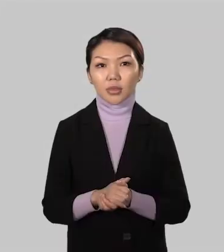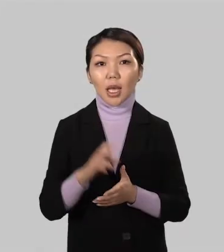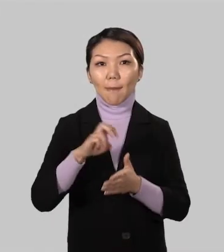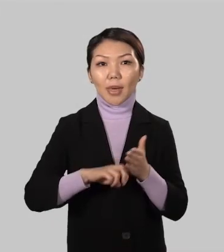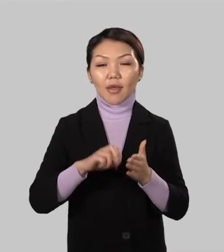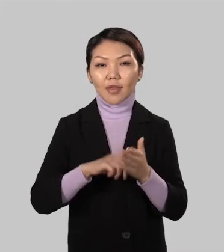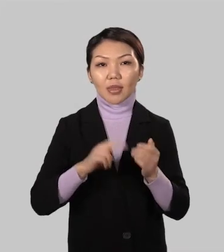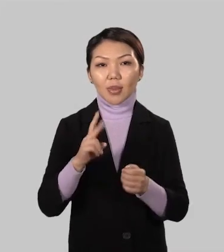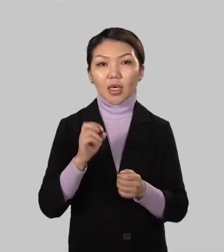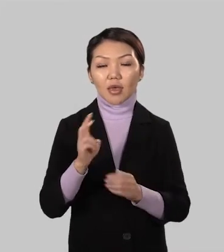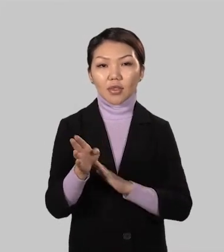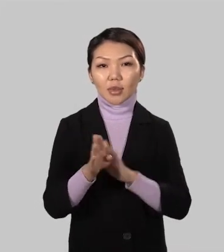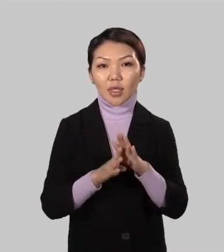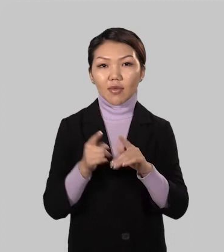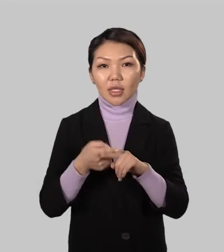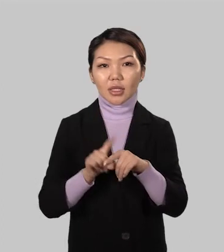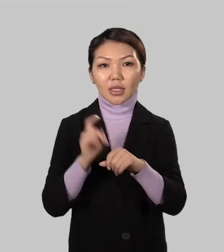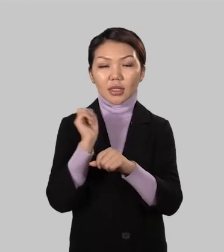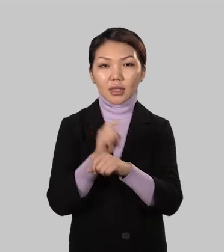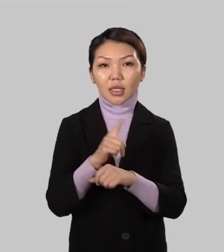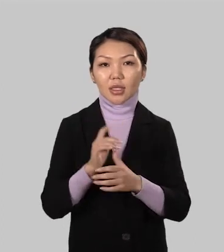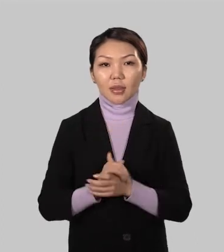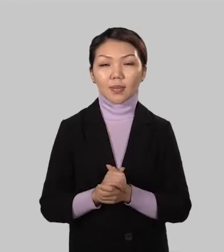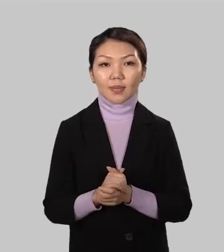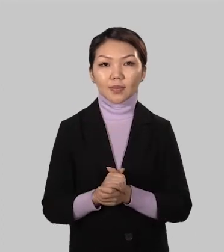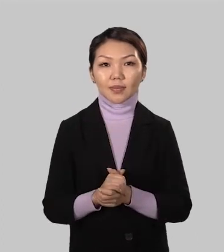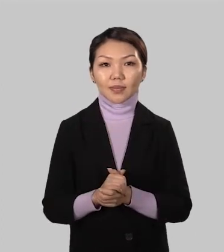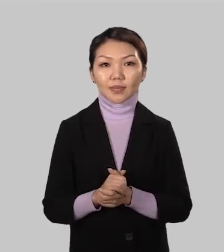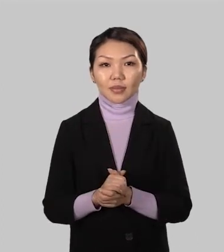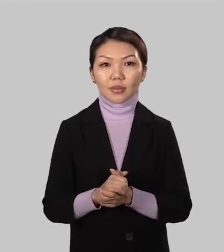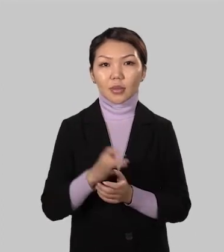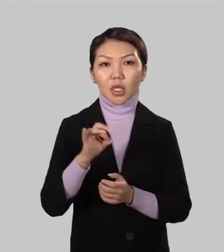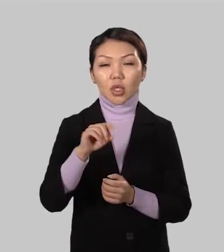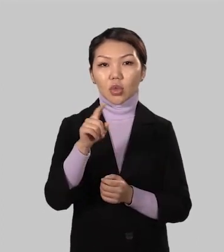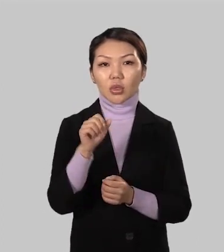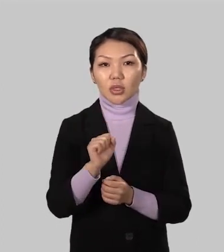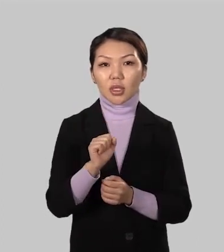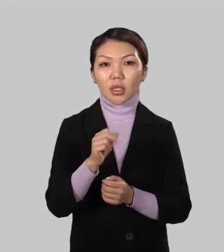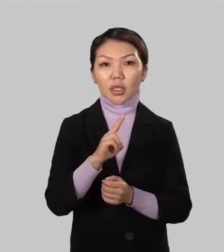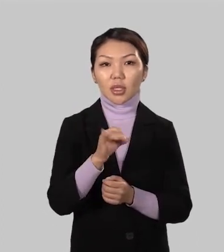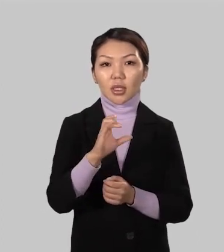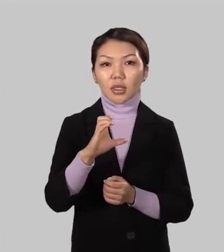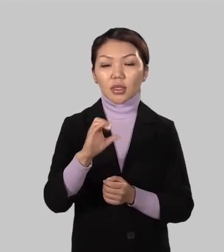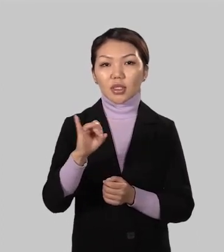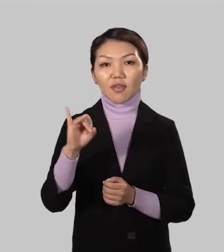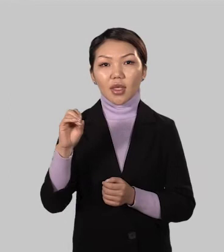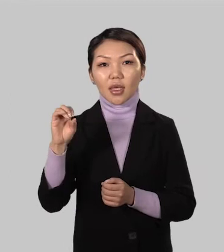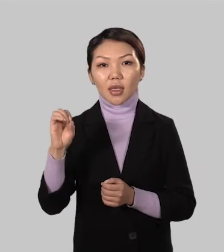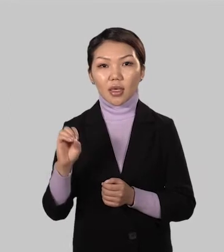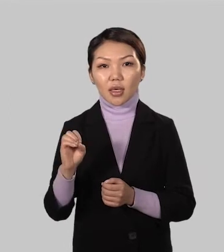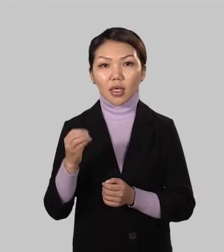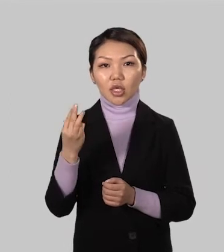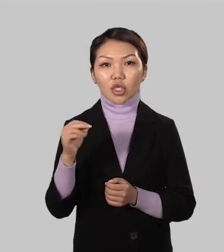проверим как вы справились с данным заданием роза красивее шиповника